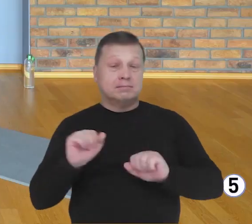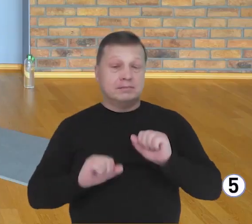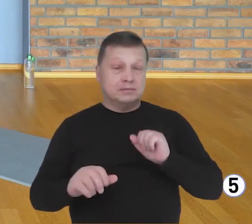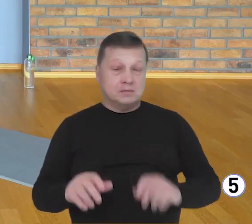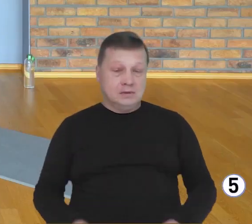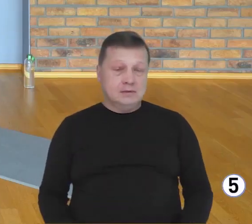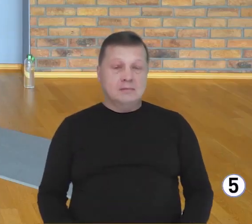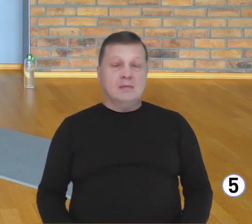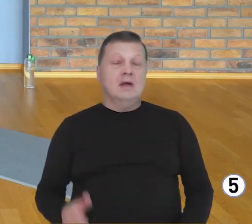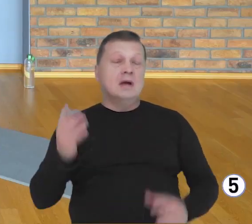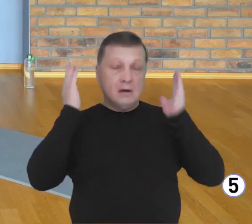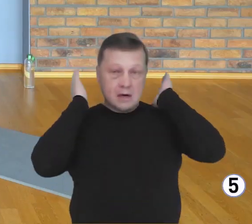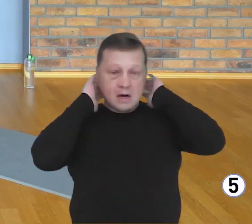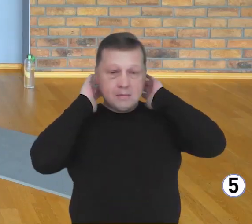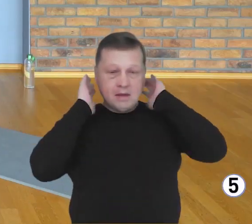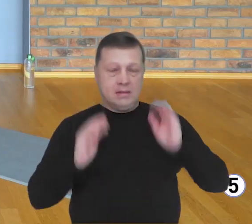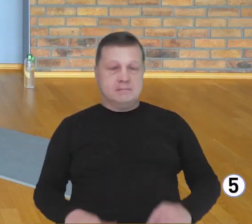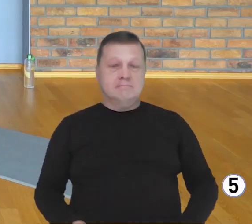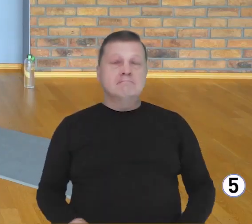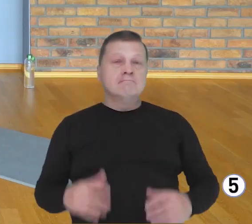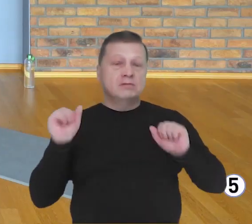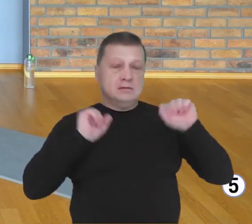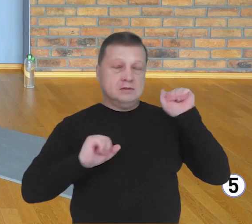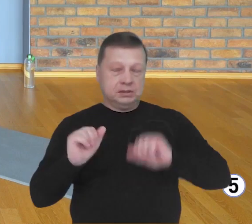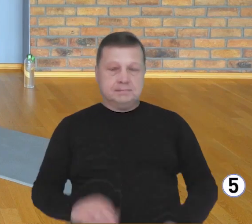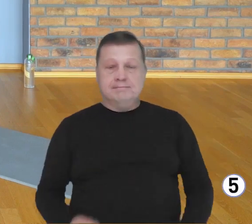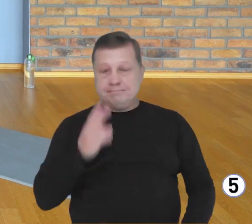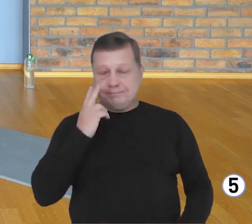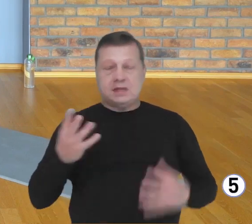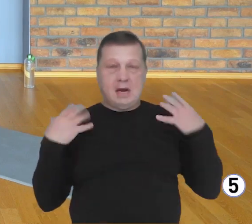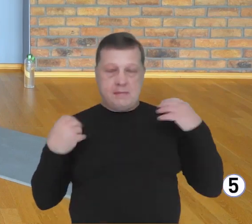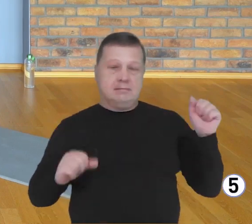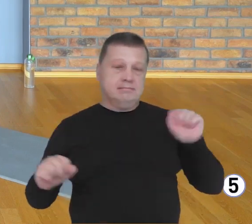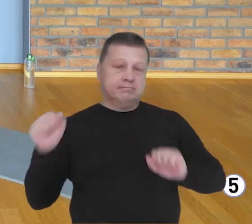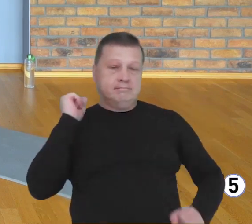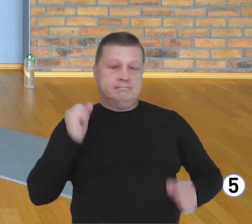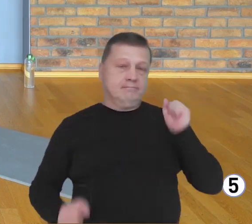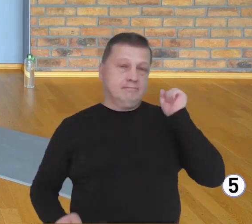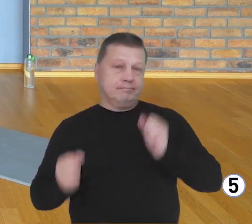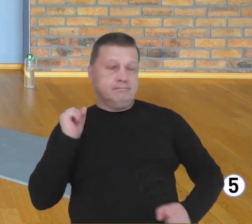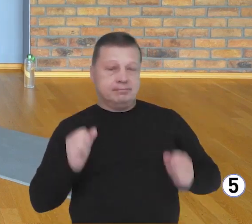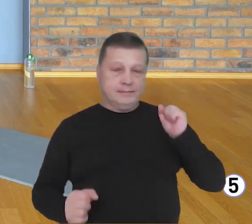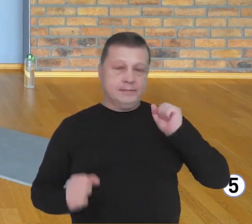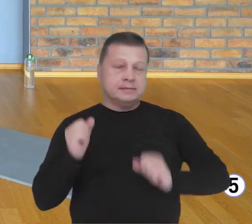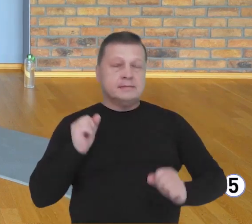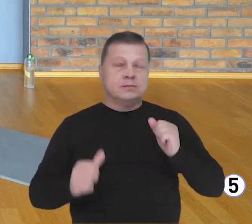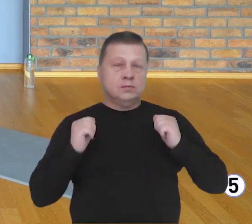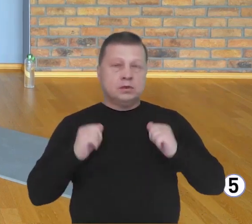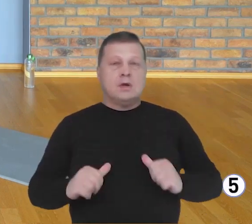Kolejne ćwiczenie. Mięsień dwugłowy ramienia. Zaczynamy naprzemienne. Uginanie ramion.